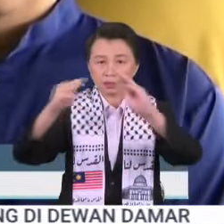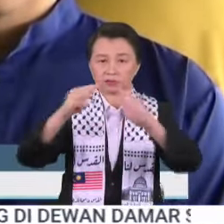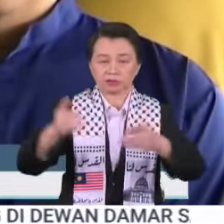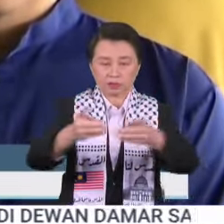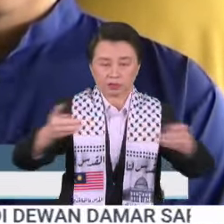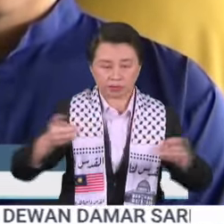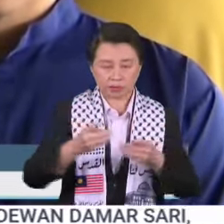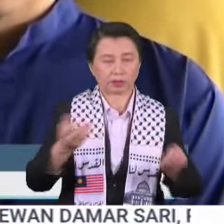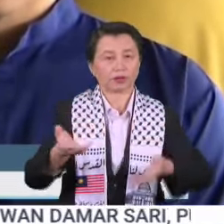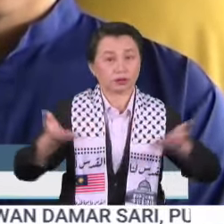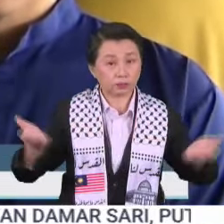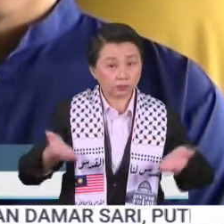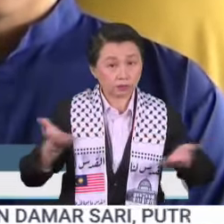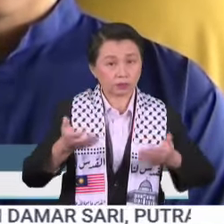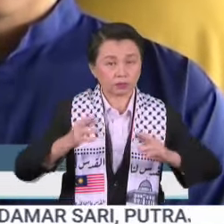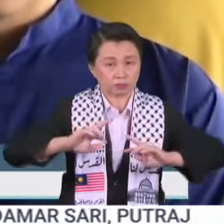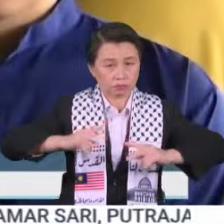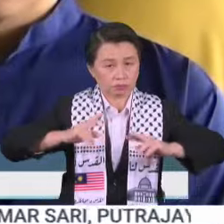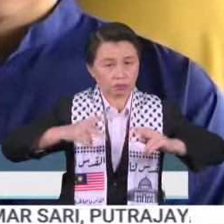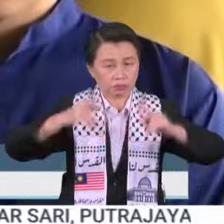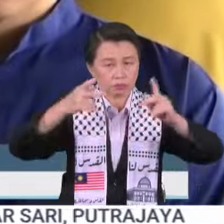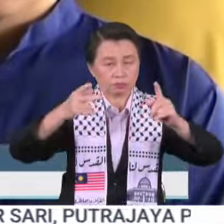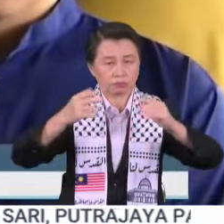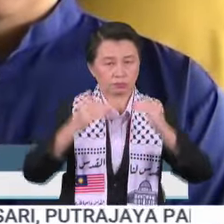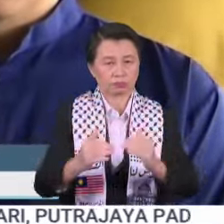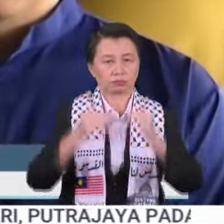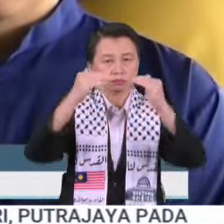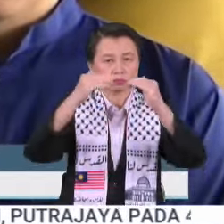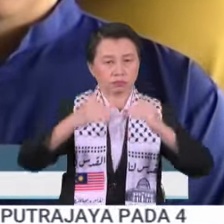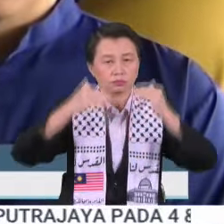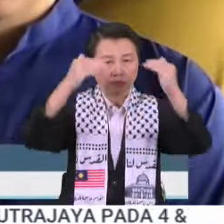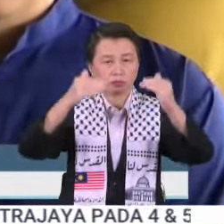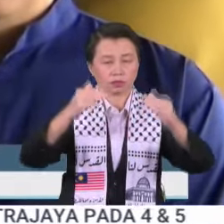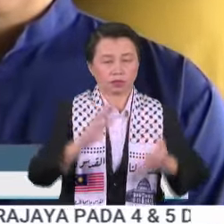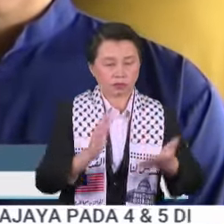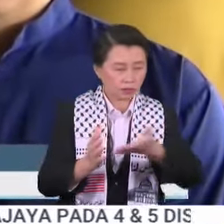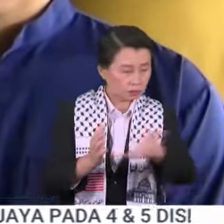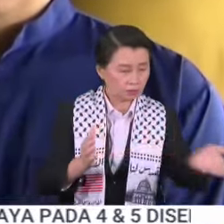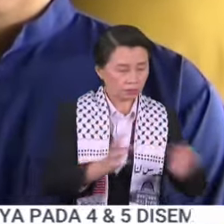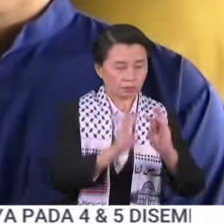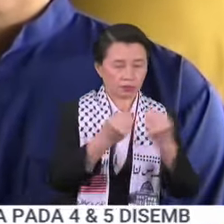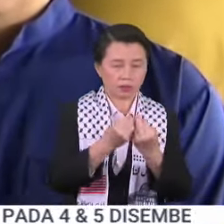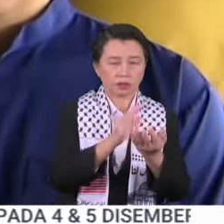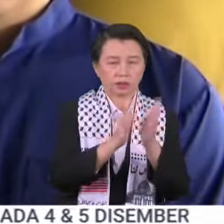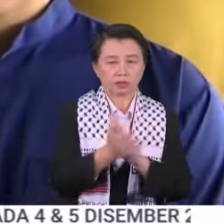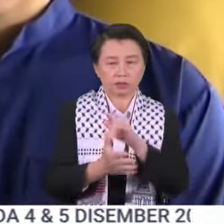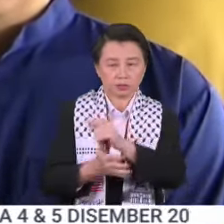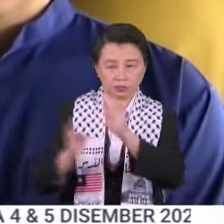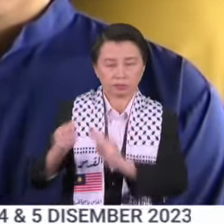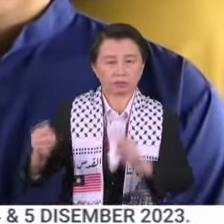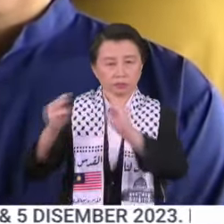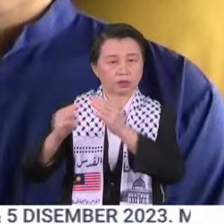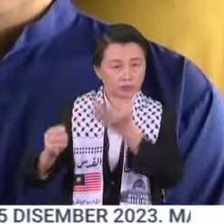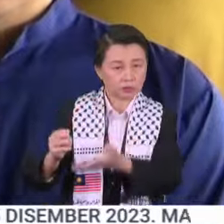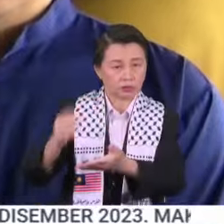ini ditingkatkan, dinaik taraf supaya masyarakat menjadikannya